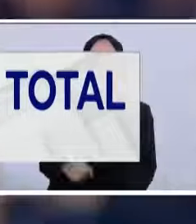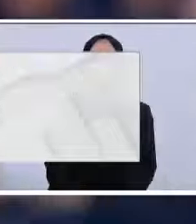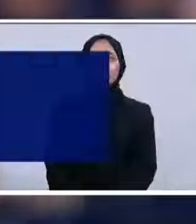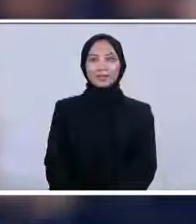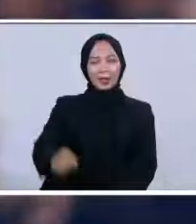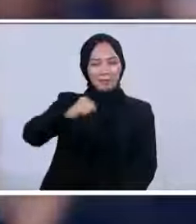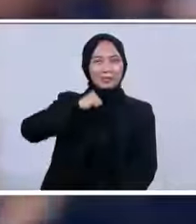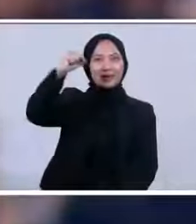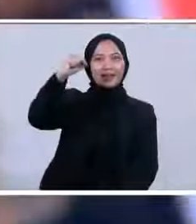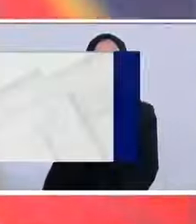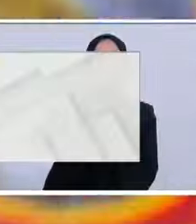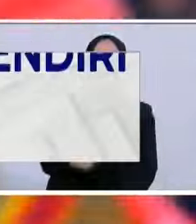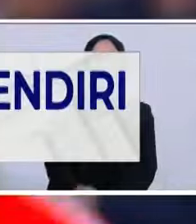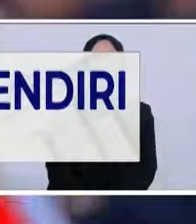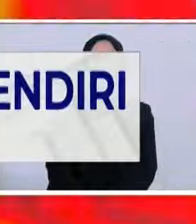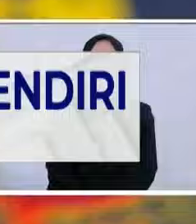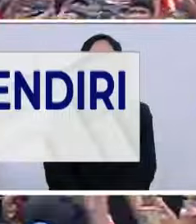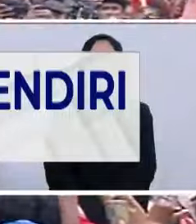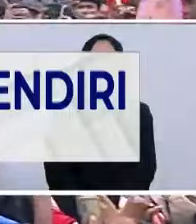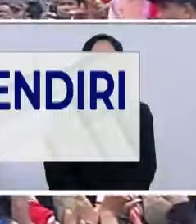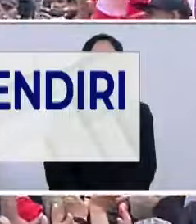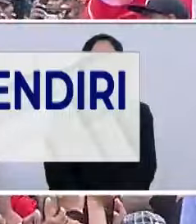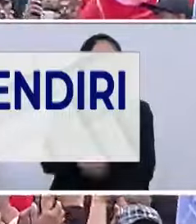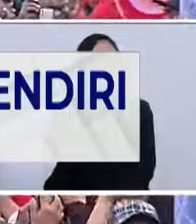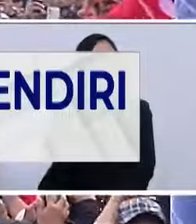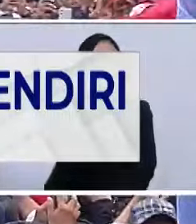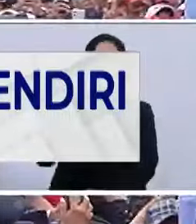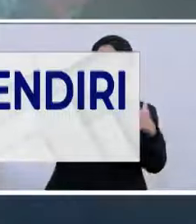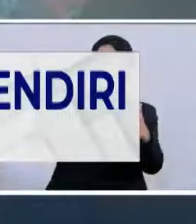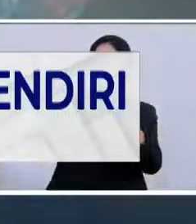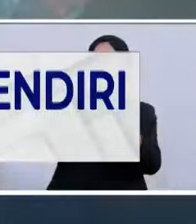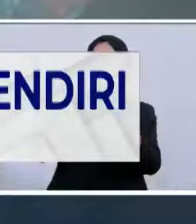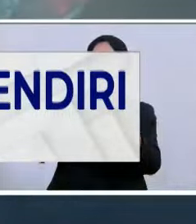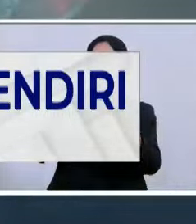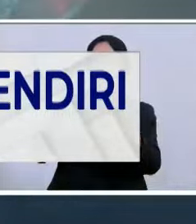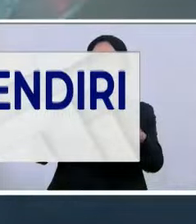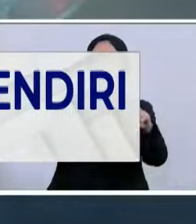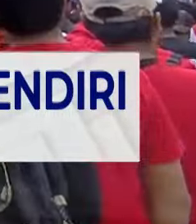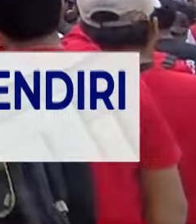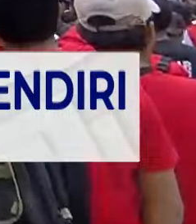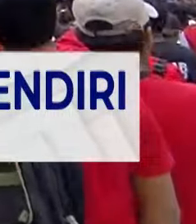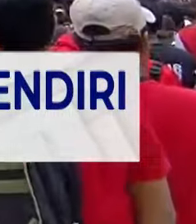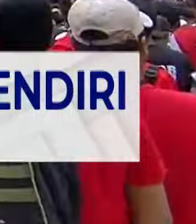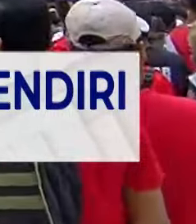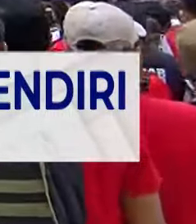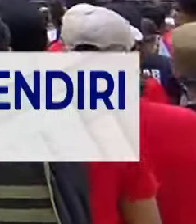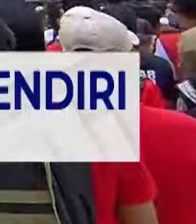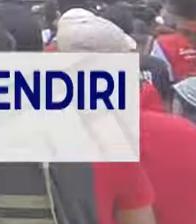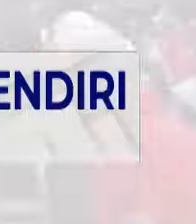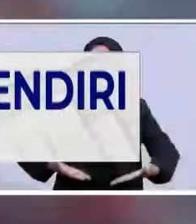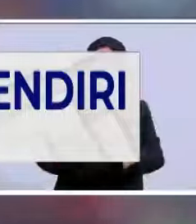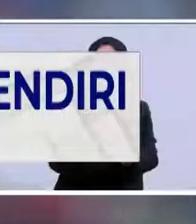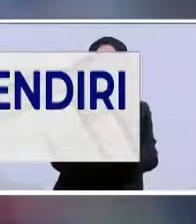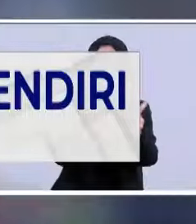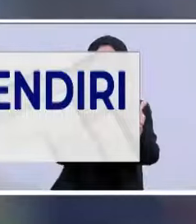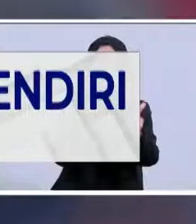itu, mantan Gubernur Jawa Tengah tersebut mengajak pendukung dan simpatisan untuk berani bersikap dan menentukan nasib sendiri.